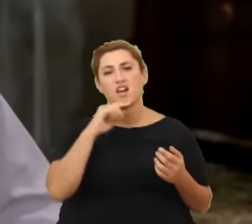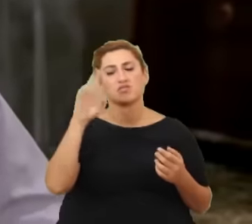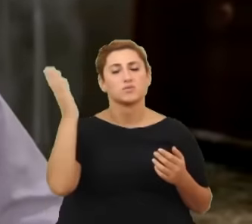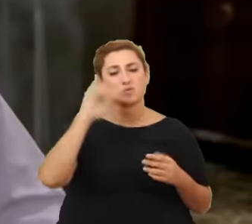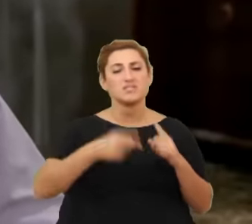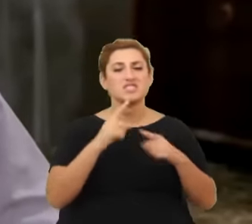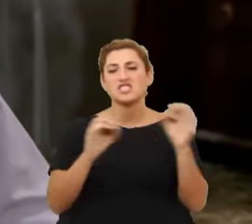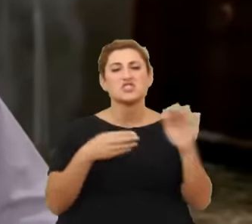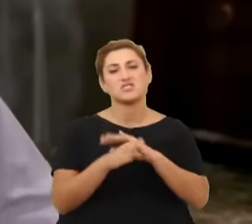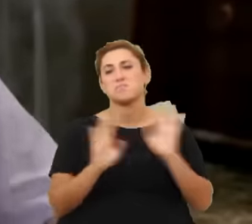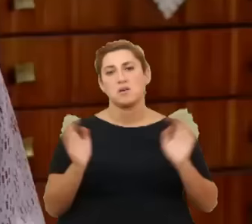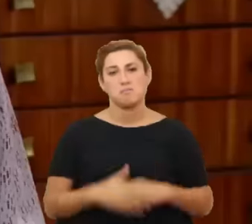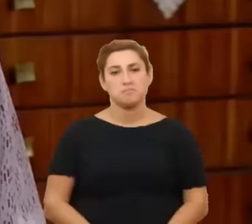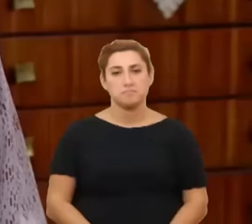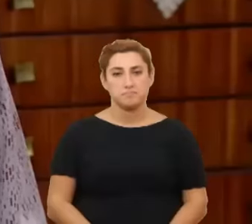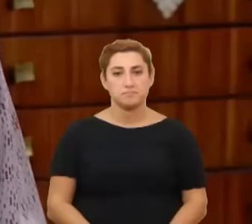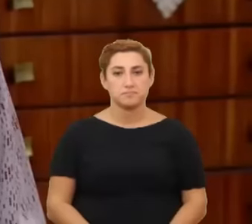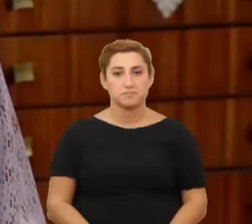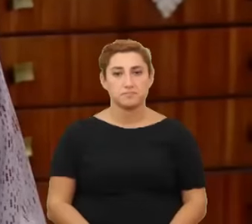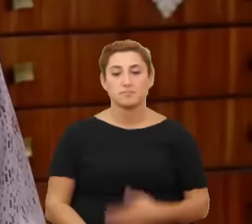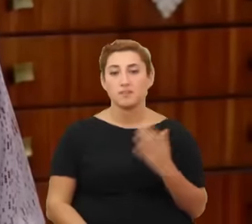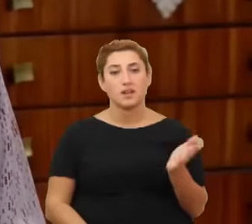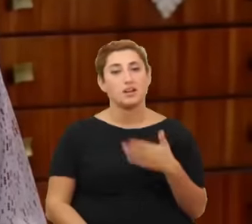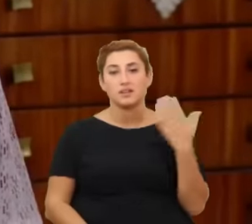sonra siyasete hiç giremem.